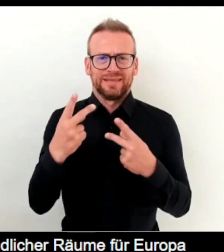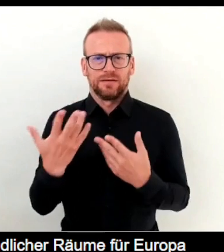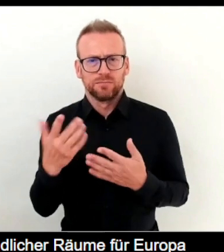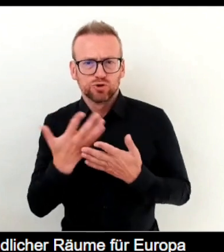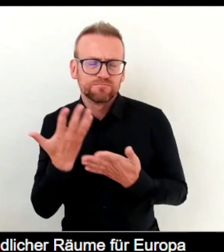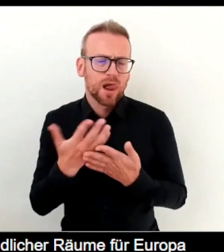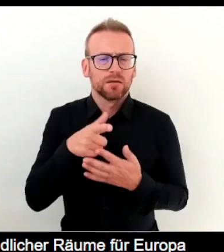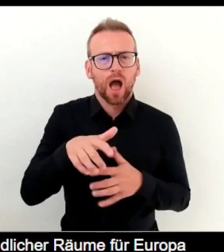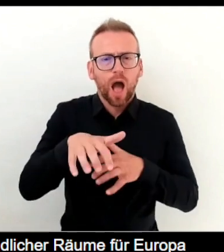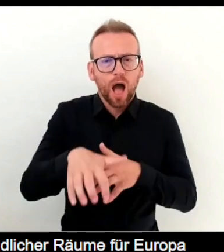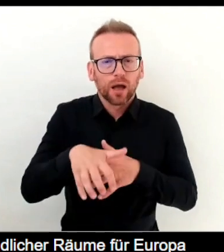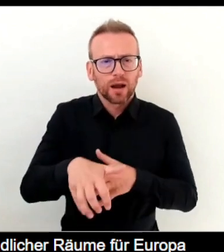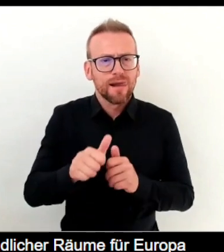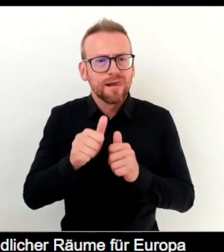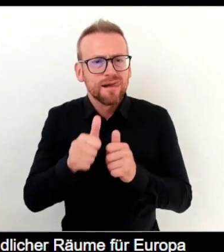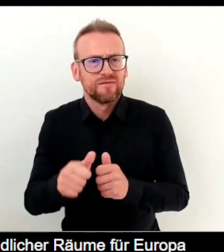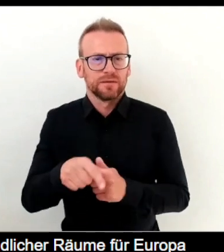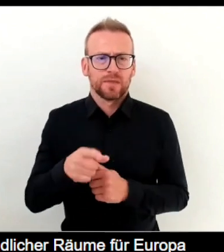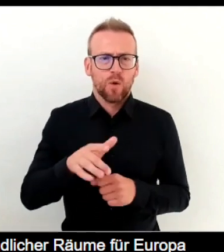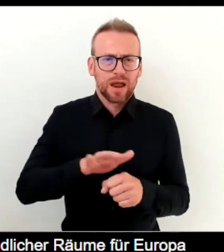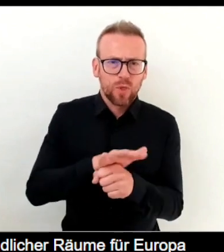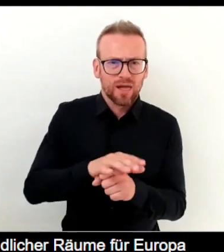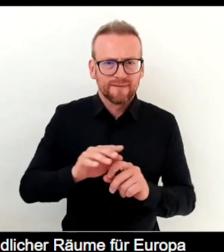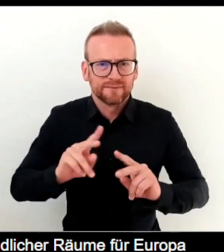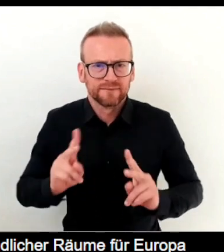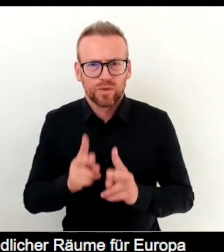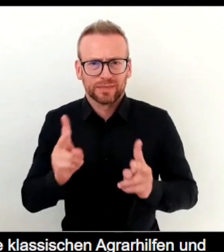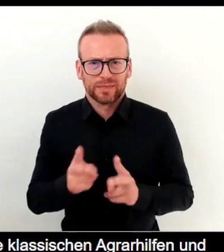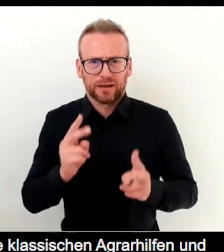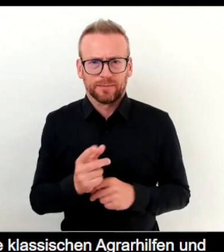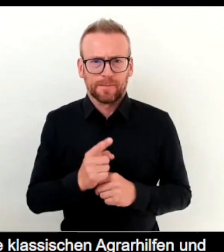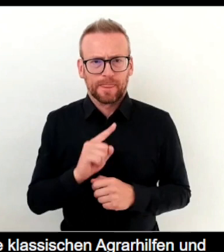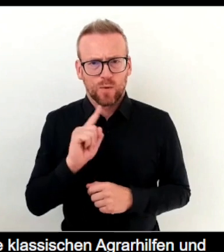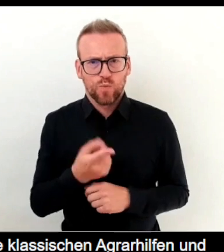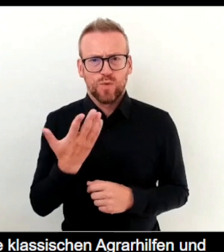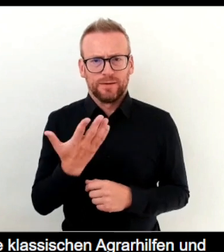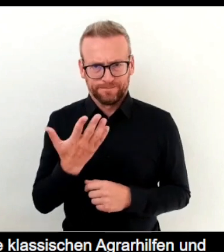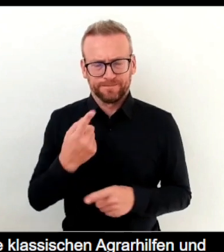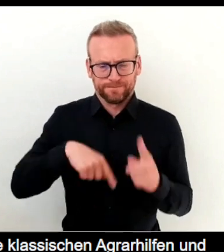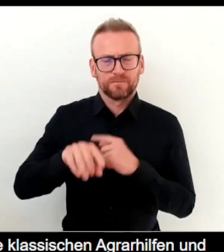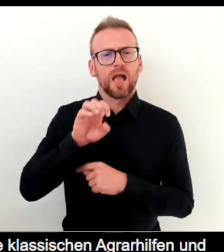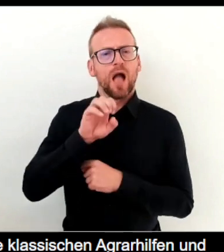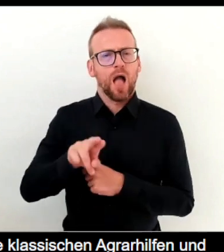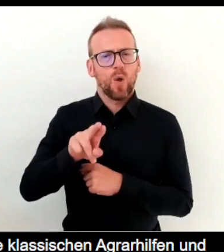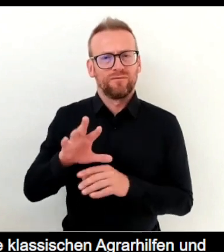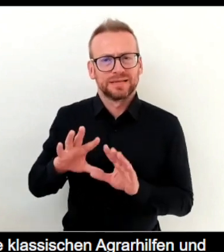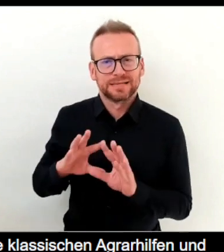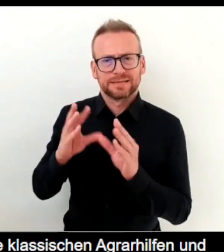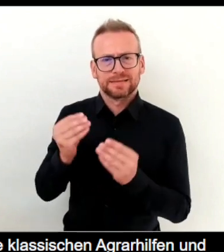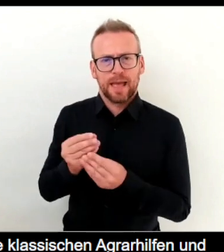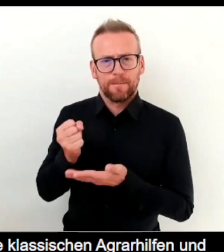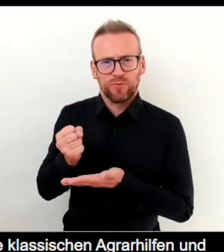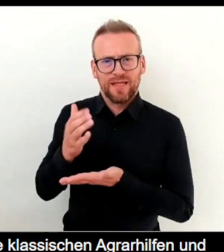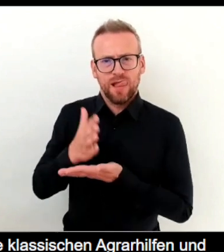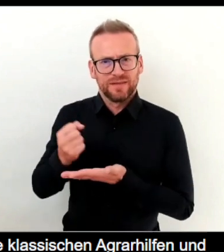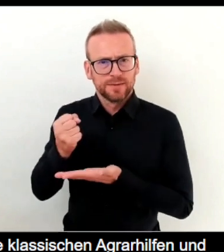Landwirtschaft. Europa fördert massiv moderne landwirtschaftliche Verfahren, die die Naturschonen und